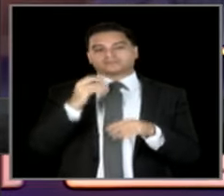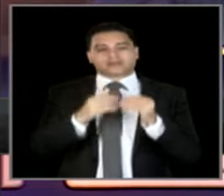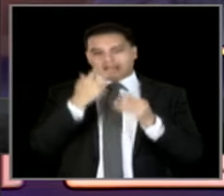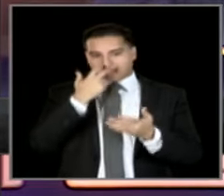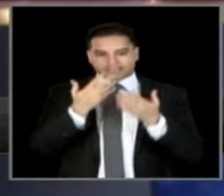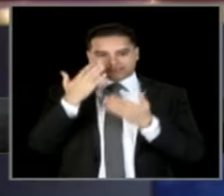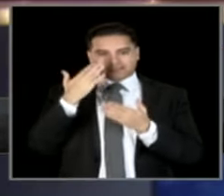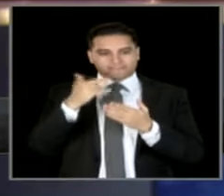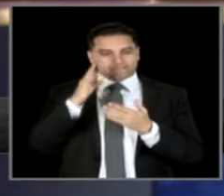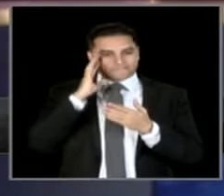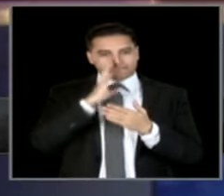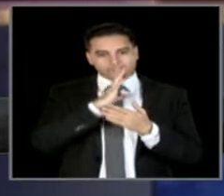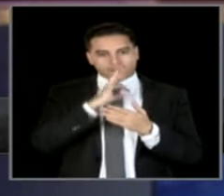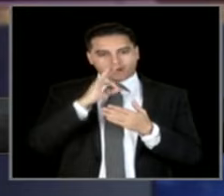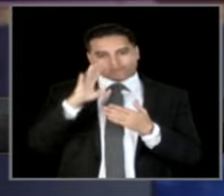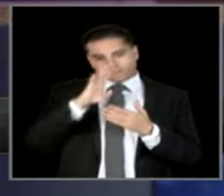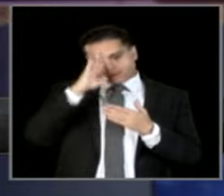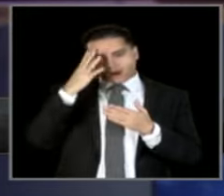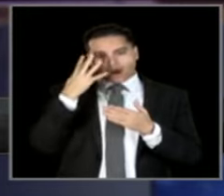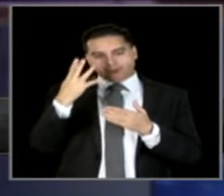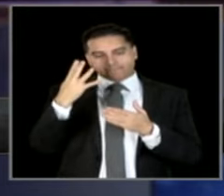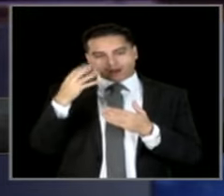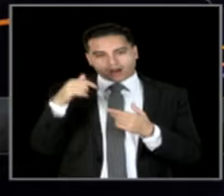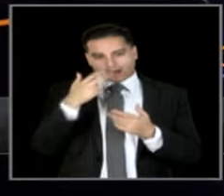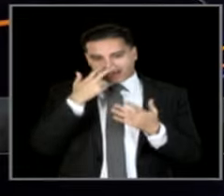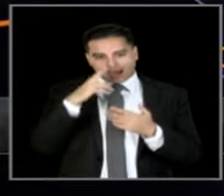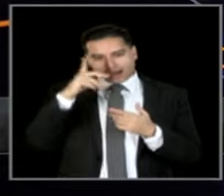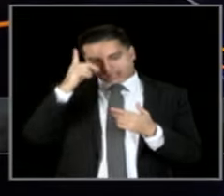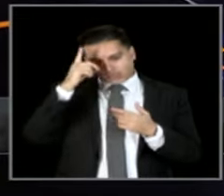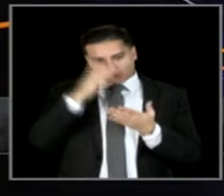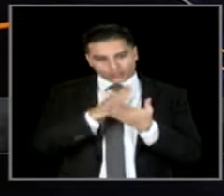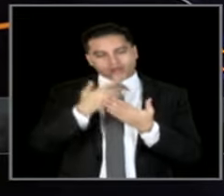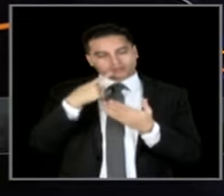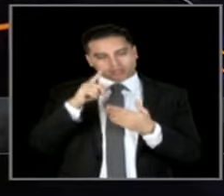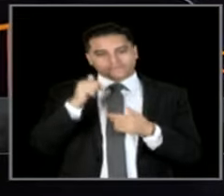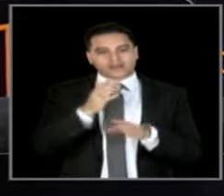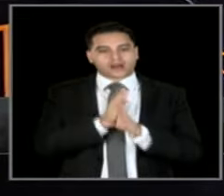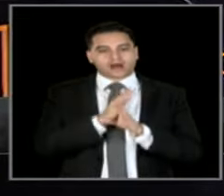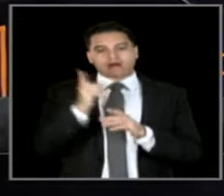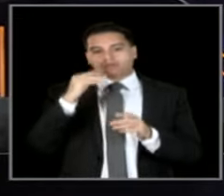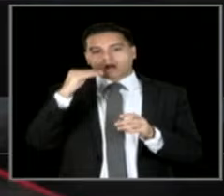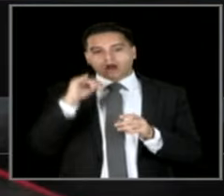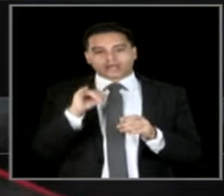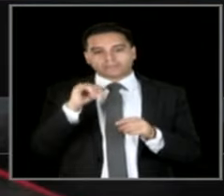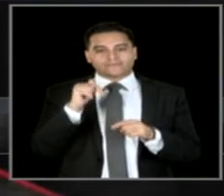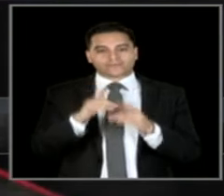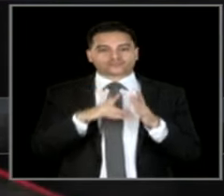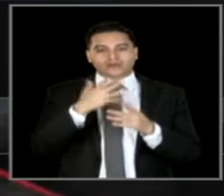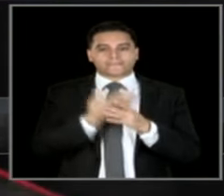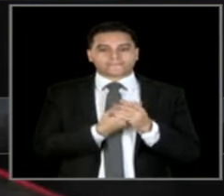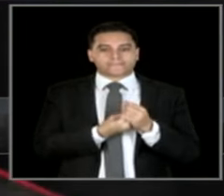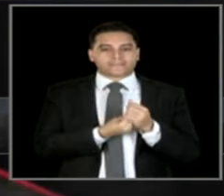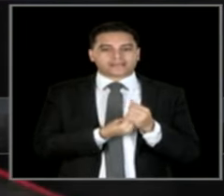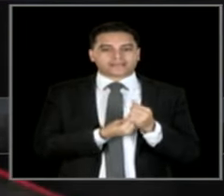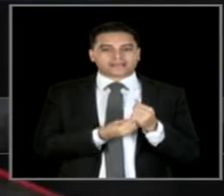حدث عام الاباطره الاربعه الرومانيه صح من قامت بدور رحيل في مسلسل بنت